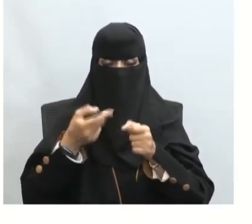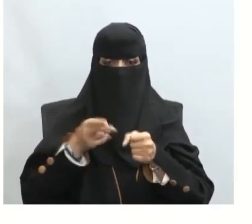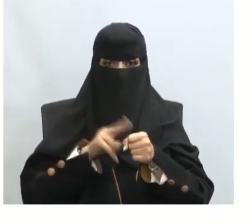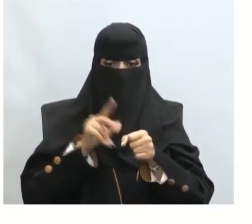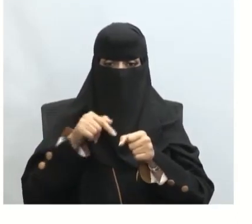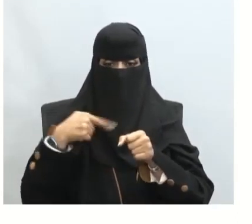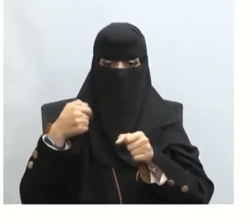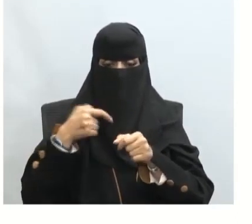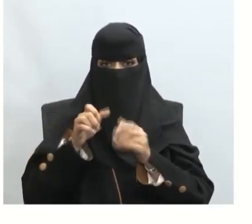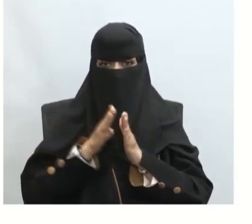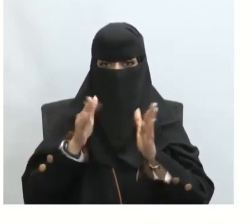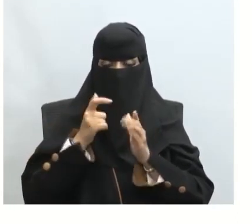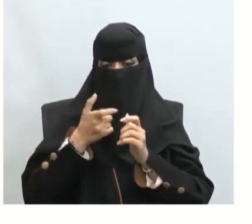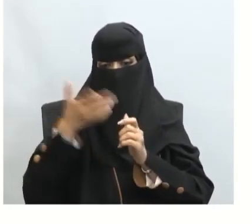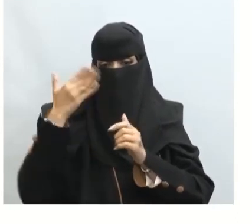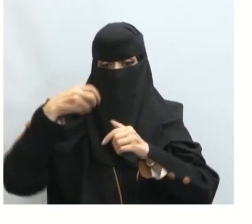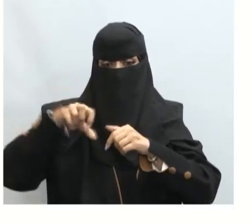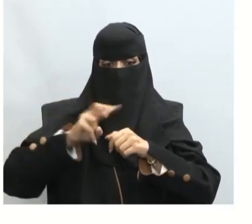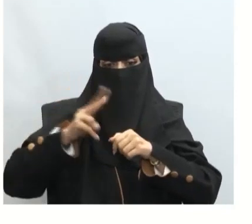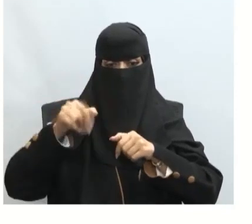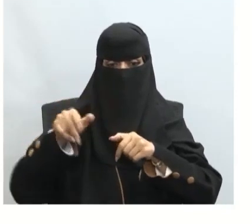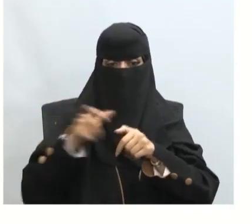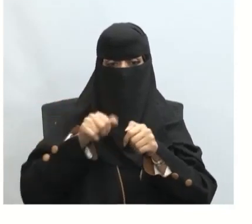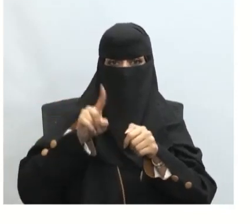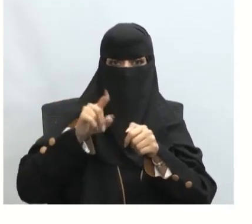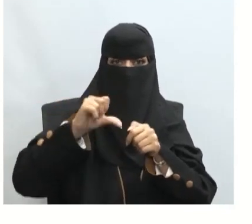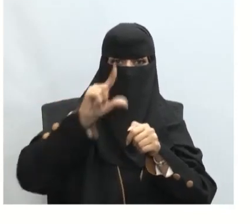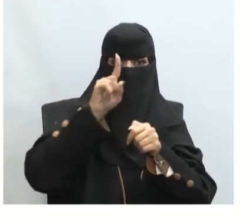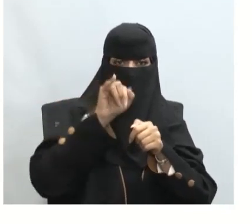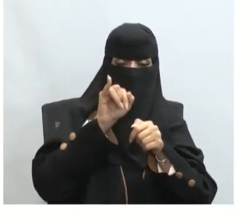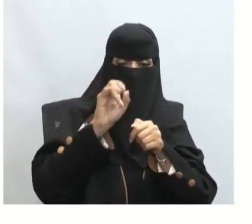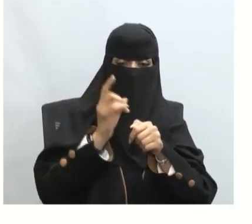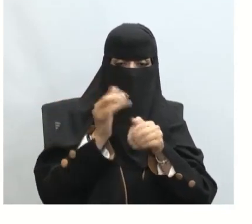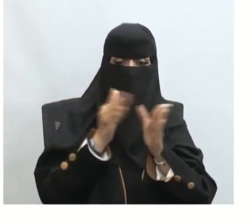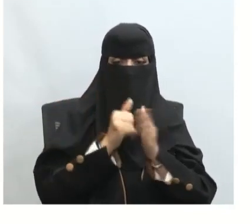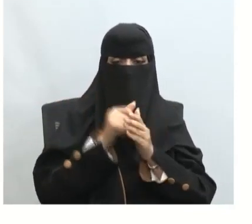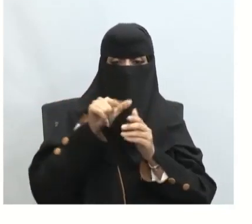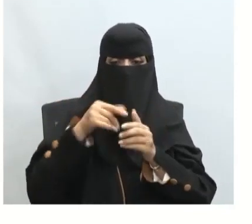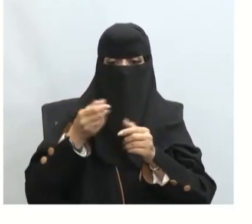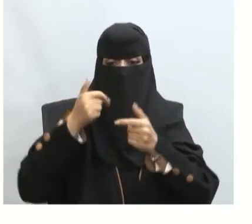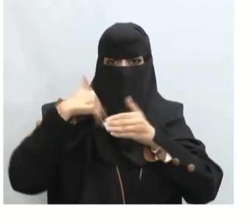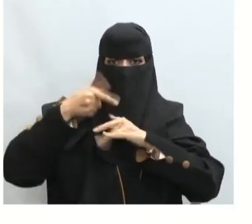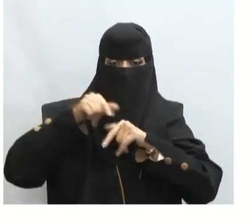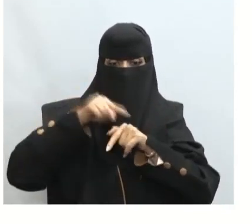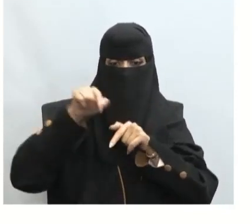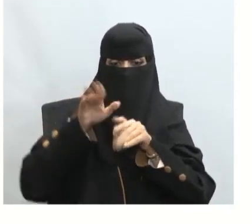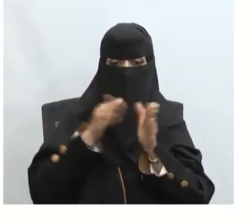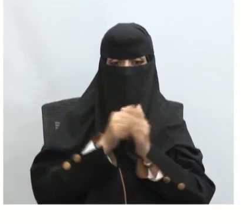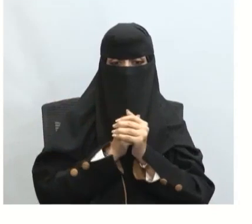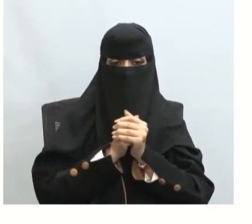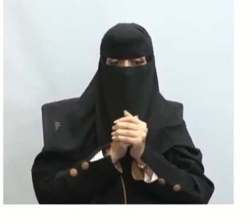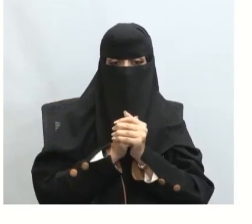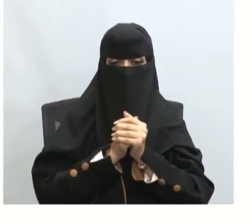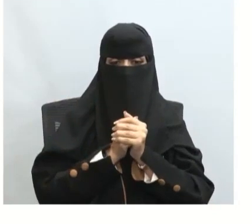اخرى يسمى الجزيء الكبير الذي يتكون من العديد من الوحدات المتكرره هنا البوليمر يسمى التفاعل الذي ينتج